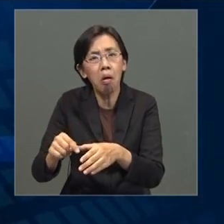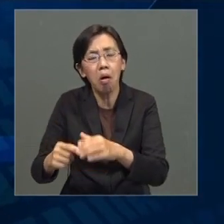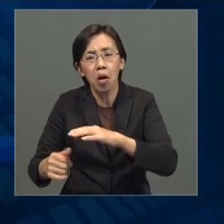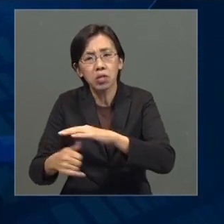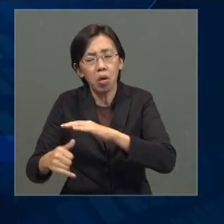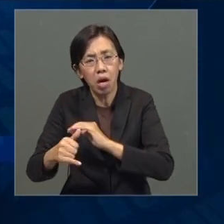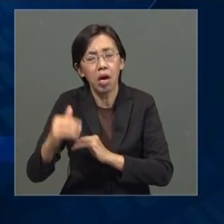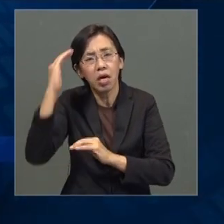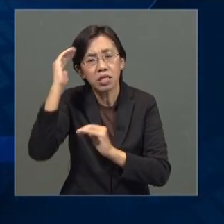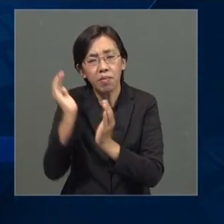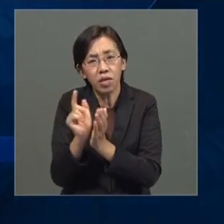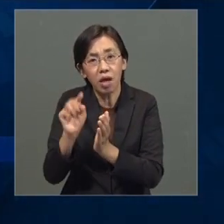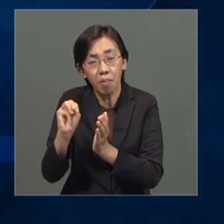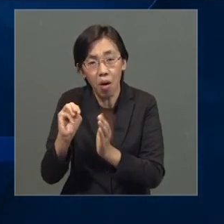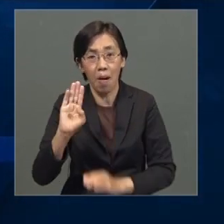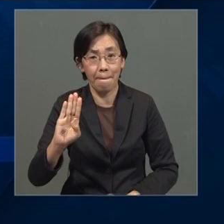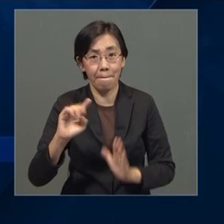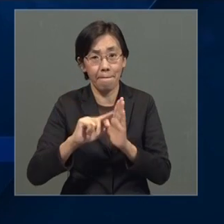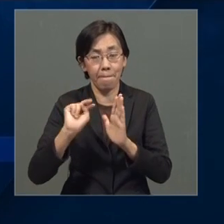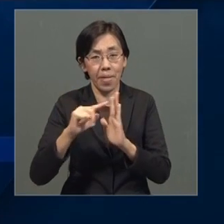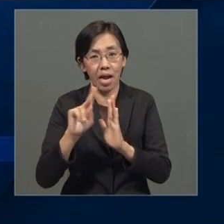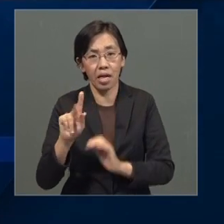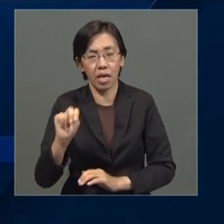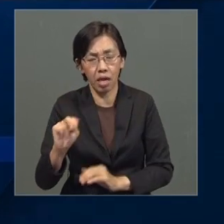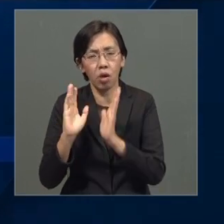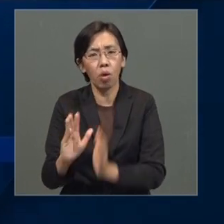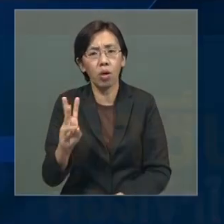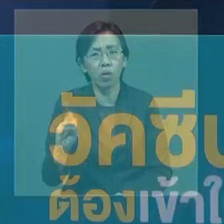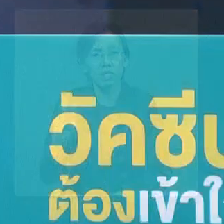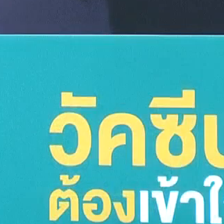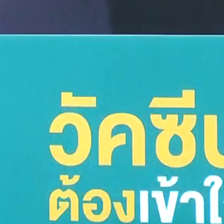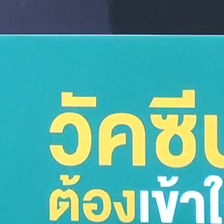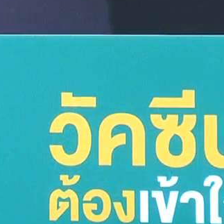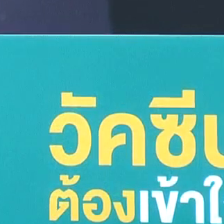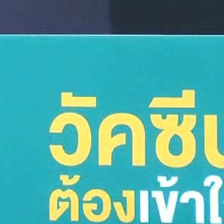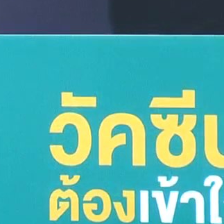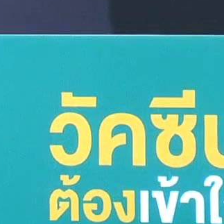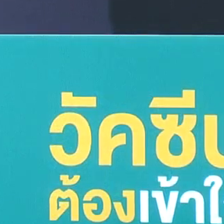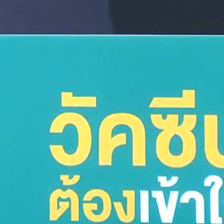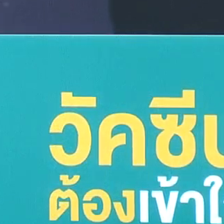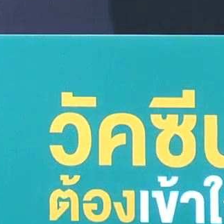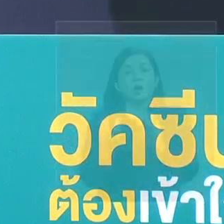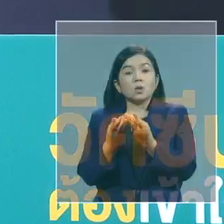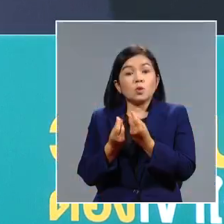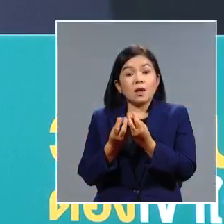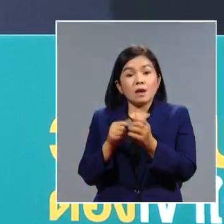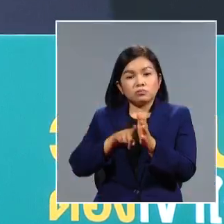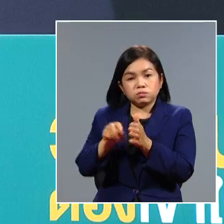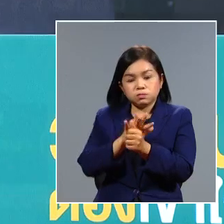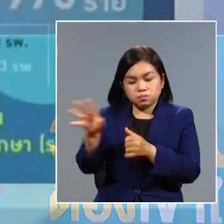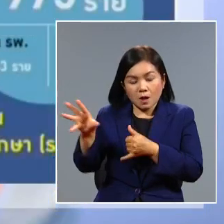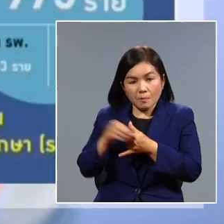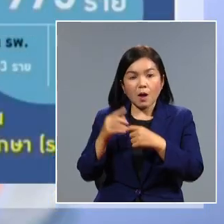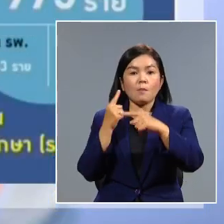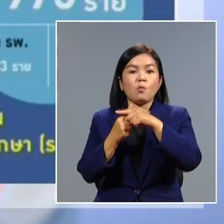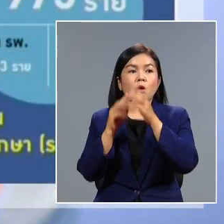ตำรวจตรวจคนเข้าเมืองบางเขน68รายอันนี้ก็ยังอยู่ในระหว่างสอบสวนนะคะทาง ตัวเลขผู้ติดเชื้อรายใหม่ของเราวันนี้บวก